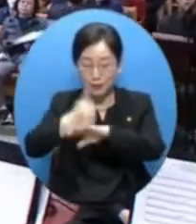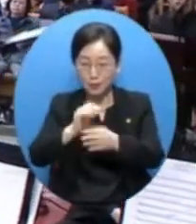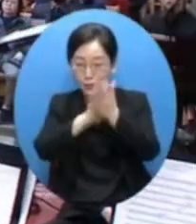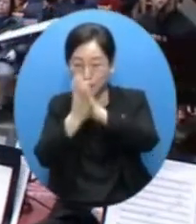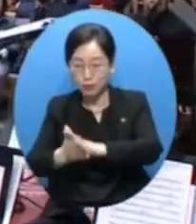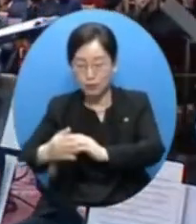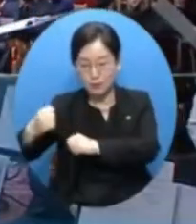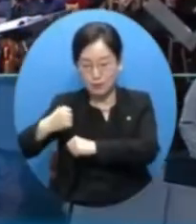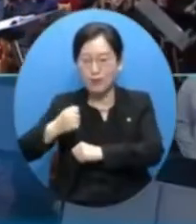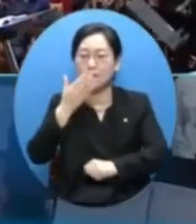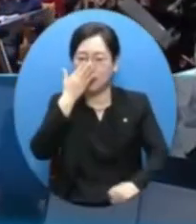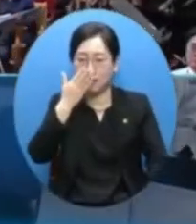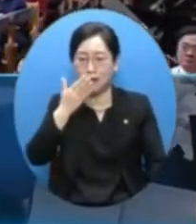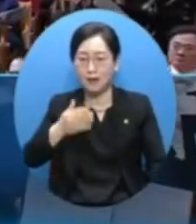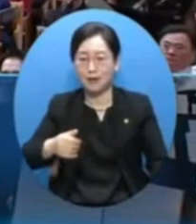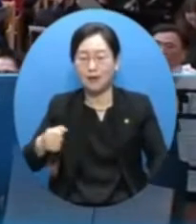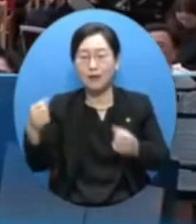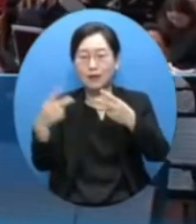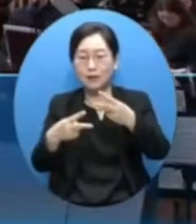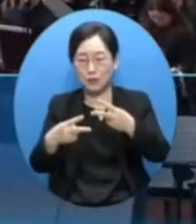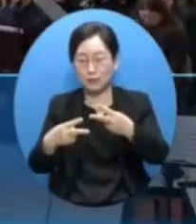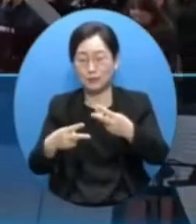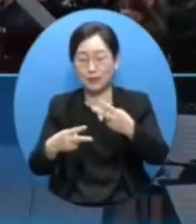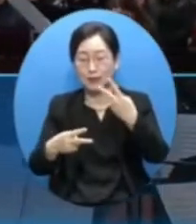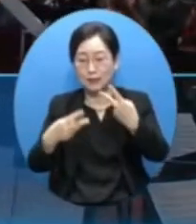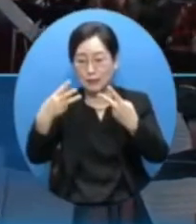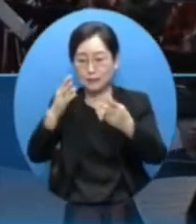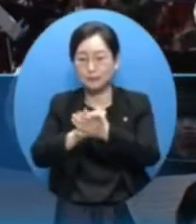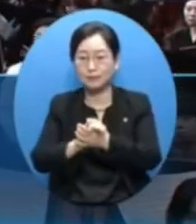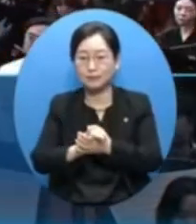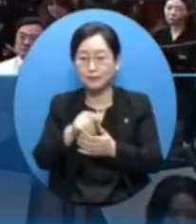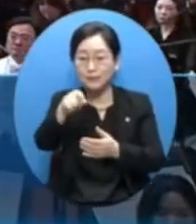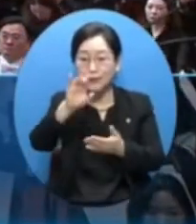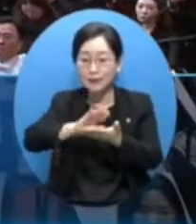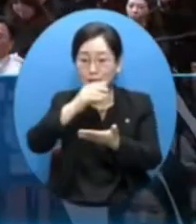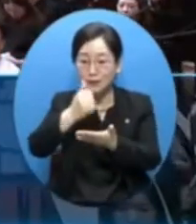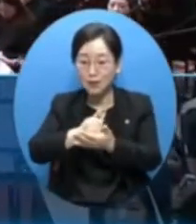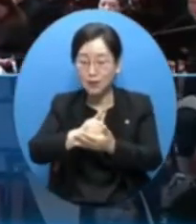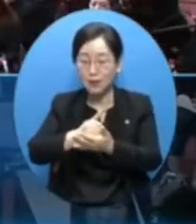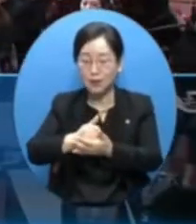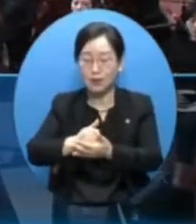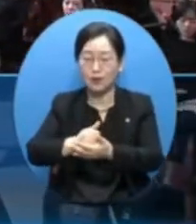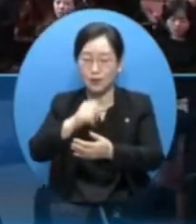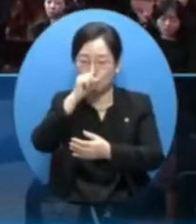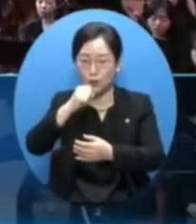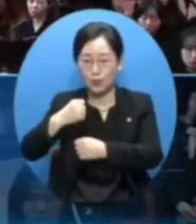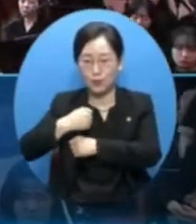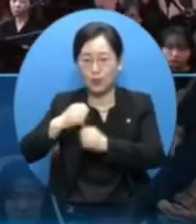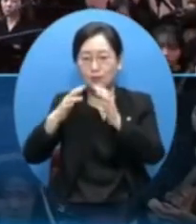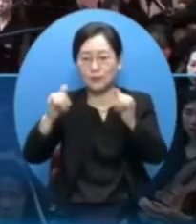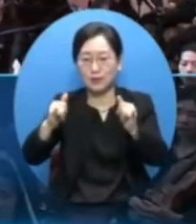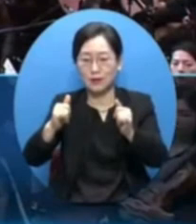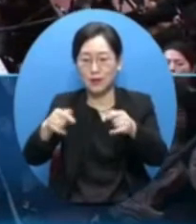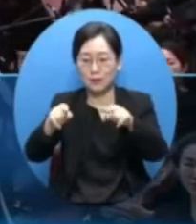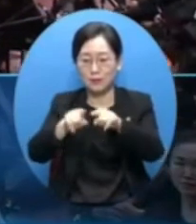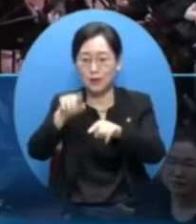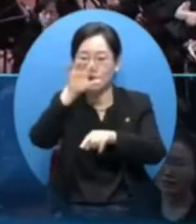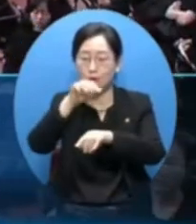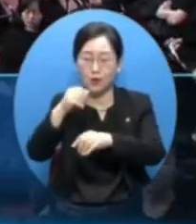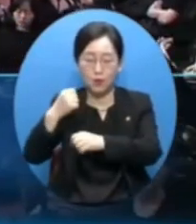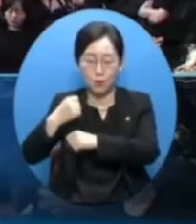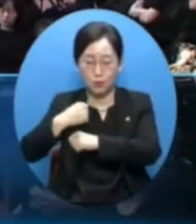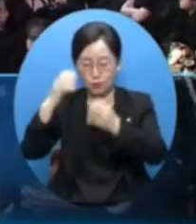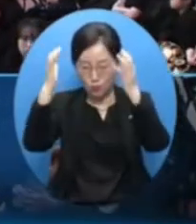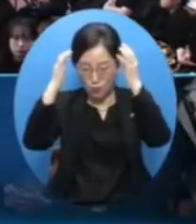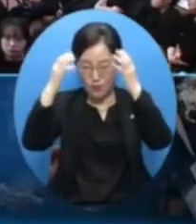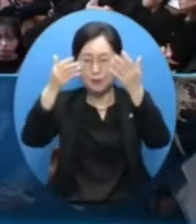그래서 디모데후서 2장 3절에 너는 그리스도 예수의 좋은 병사로 나와 함께 고난을 받으라고 성경은 말씀하고